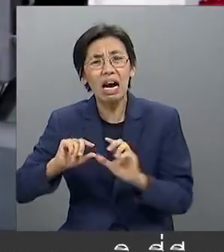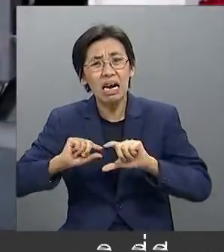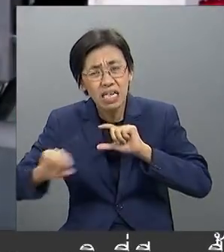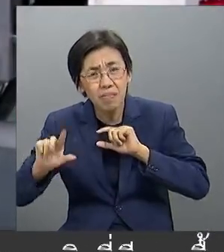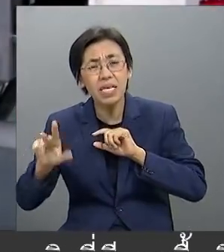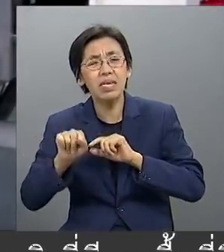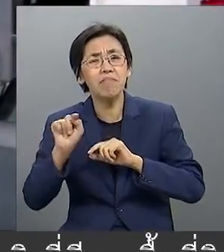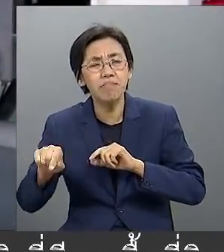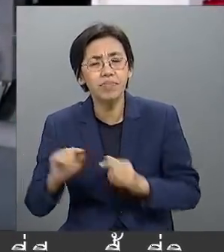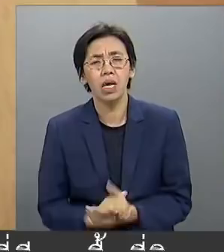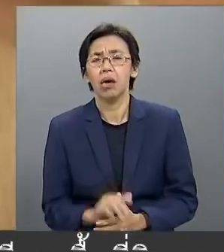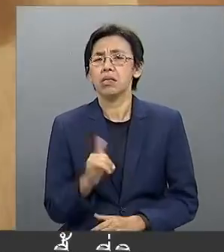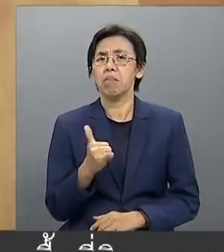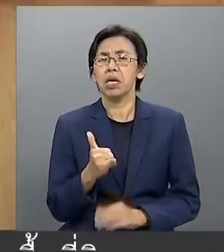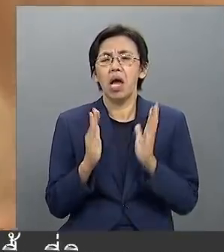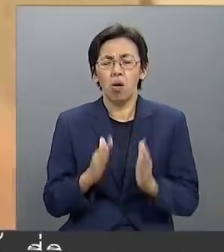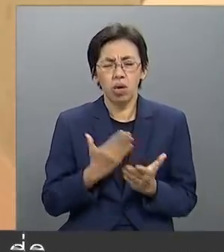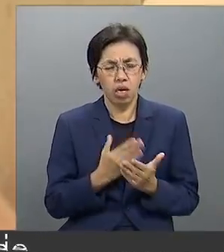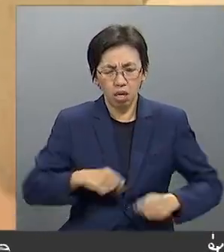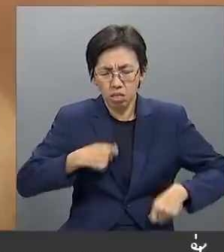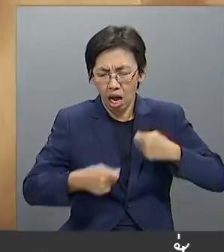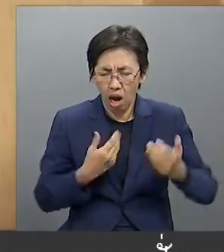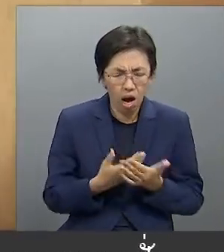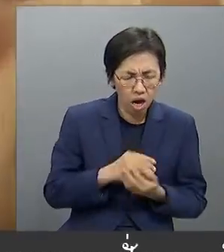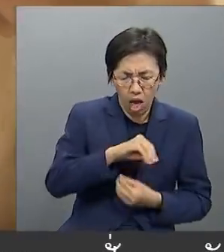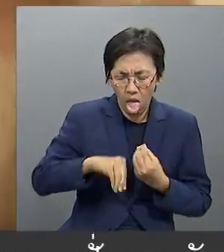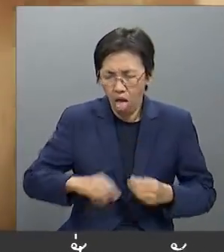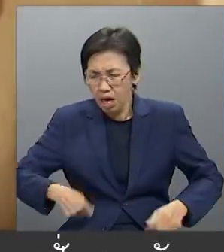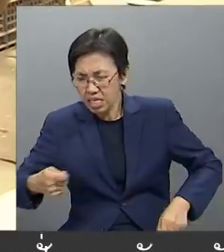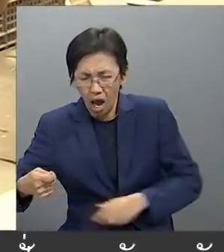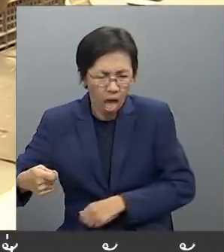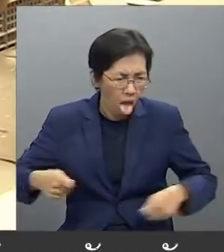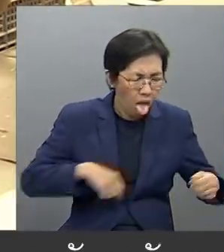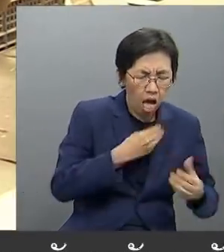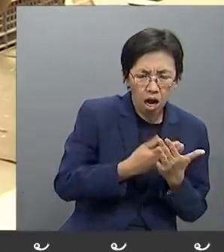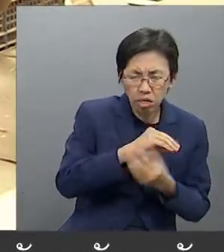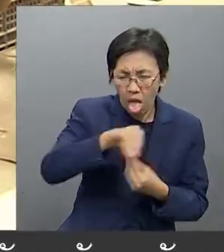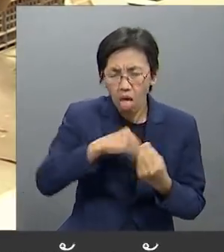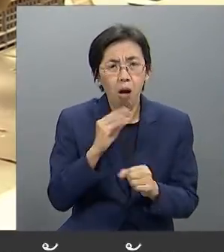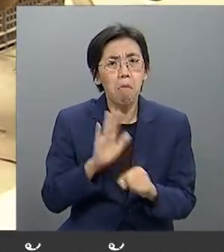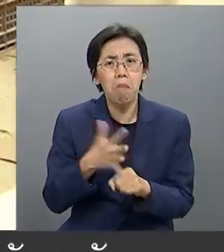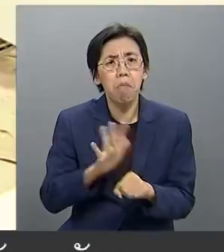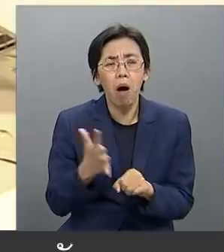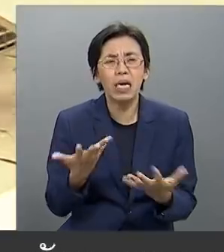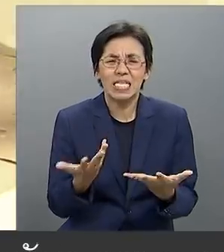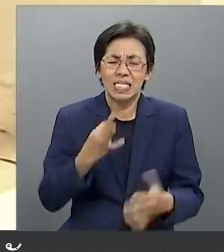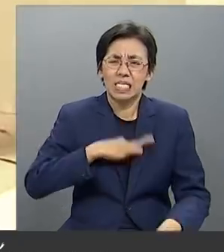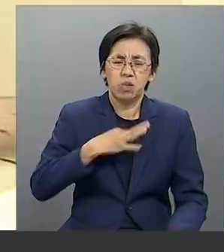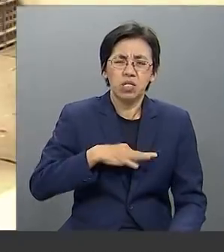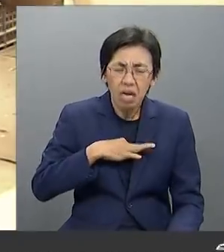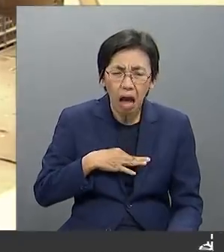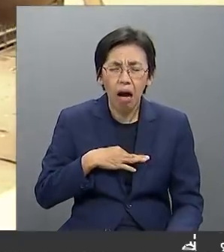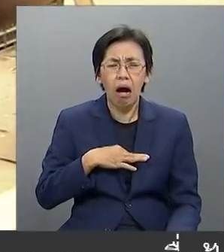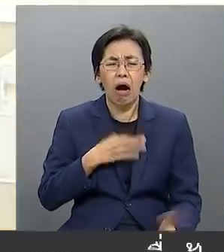ที่มีภาระสูงชักหน้าไม่ถึงหลังเดินเดือนชนเดือนเนี่ยหรือว่าเขาต้องการใช้เงินเฉพาะหน้าเยอะๆจะรู้สึกว่าเป็นภาระหนักนะคะ